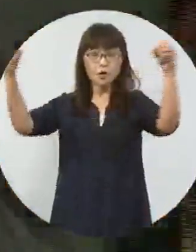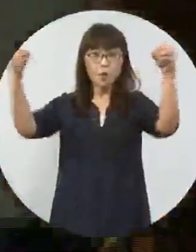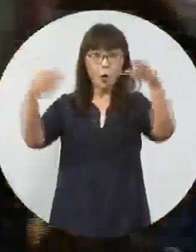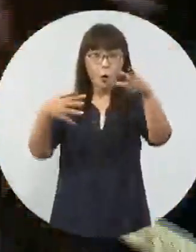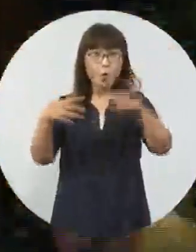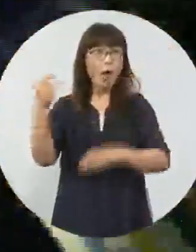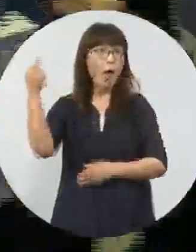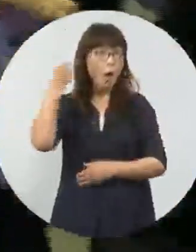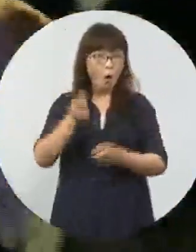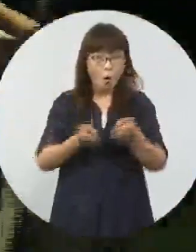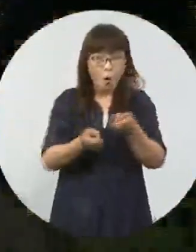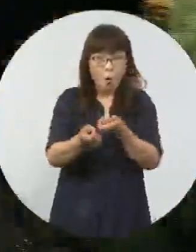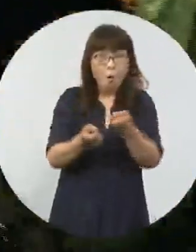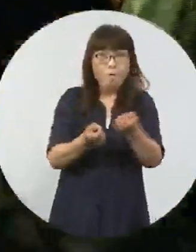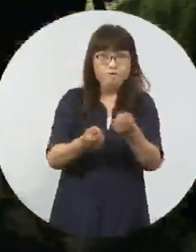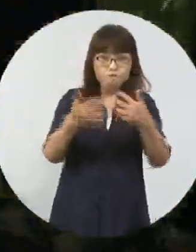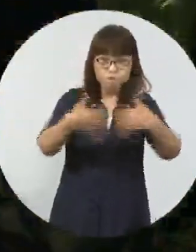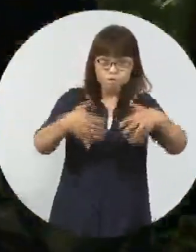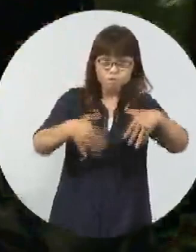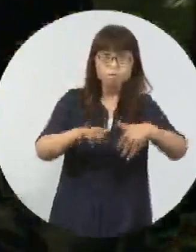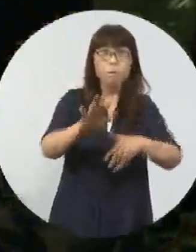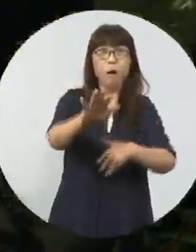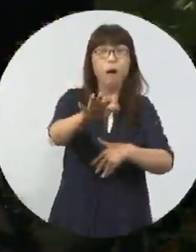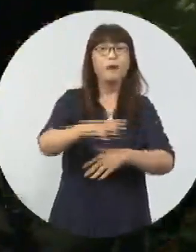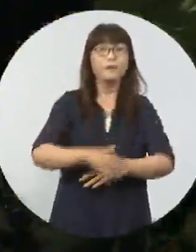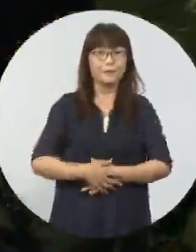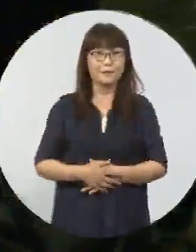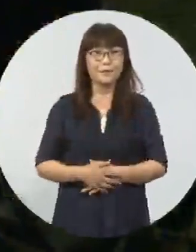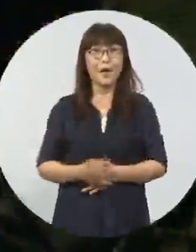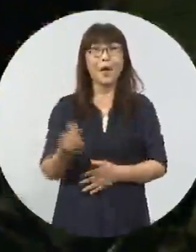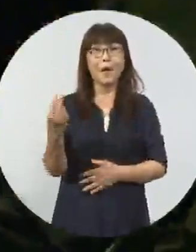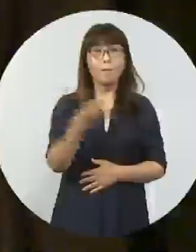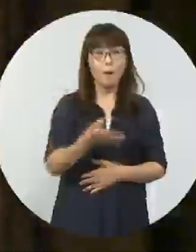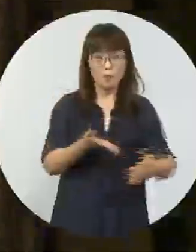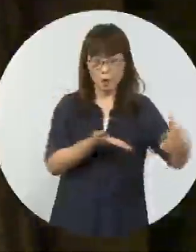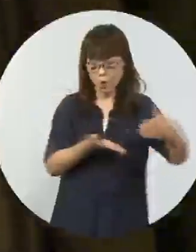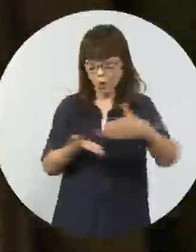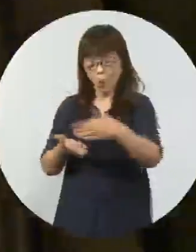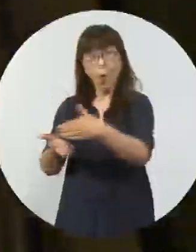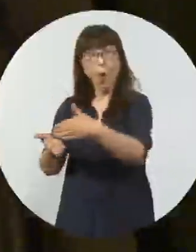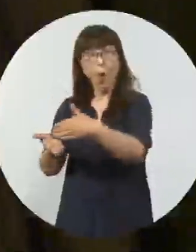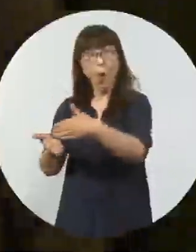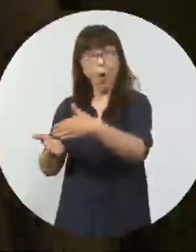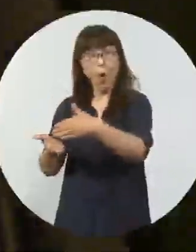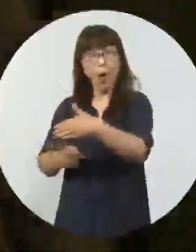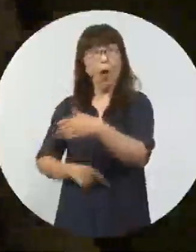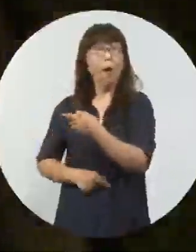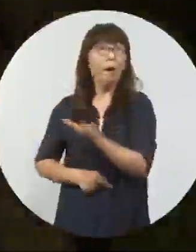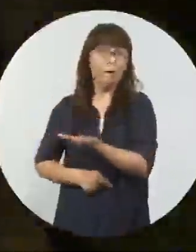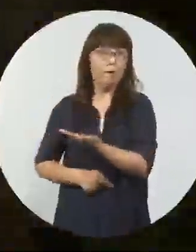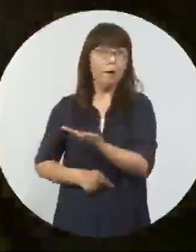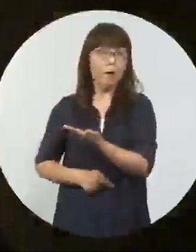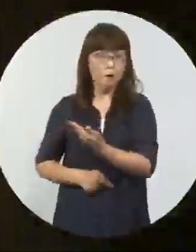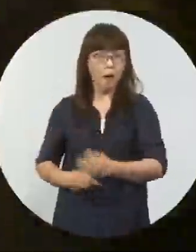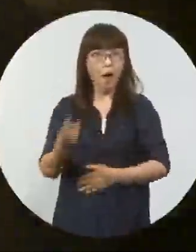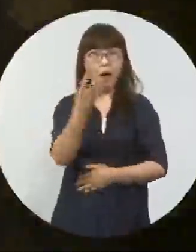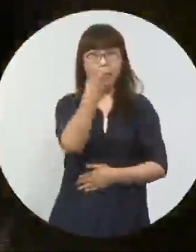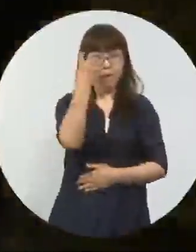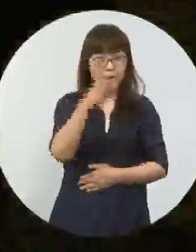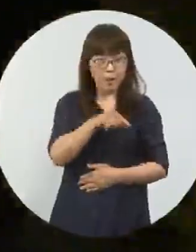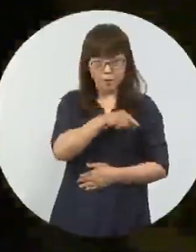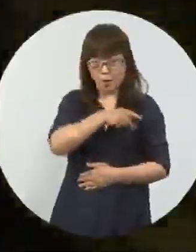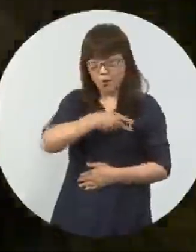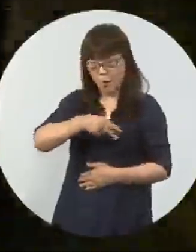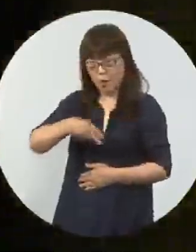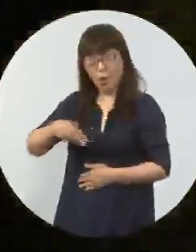響を操作する卓があるんです。さらにキャットウォークという高いところにある点検通路を通